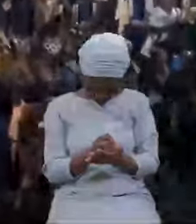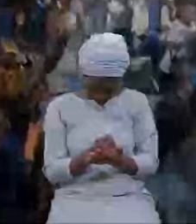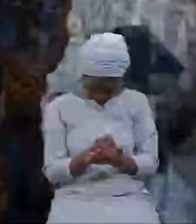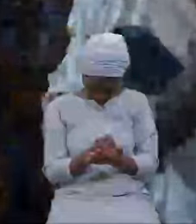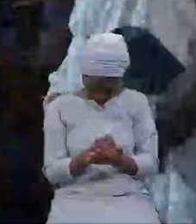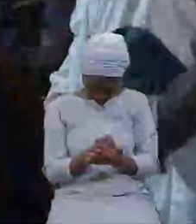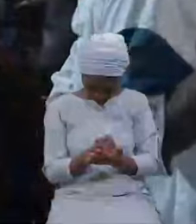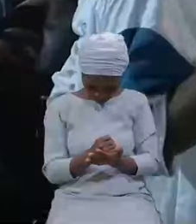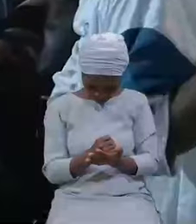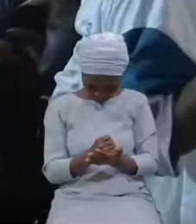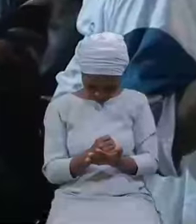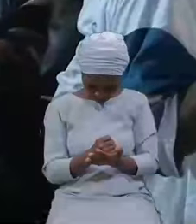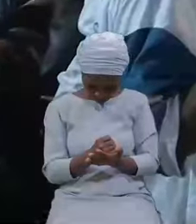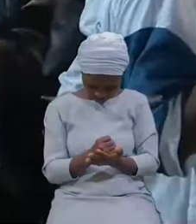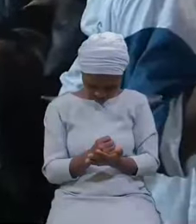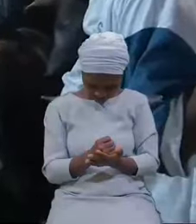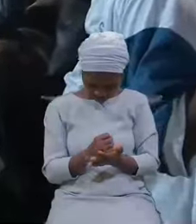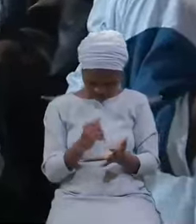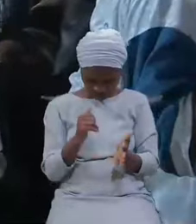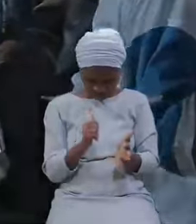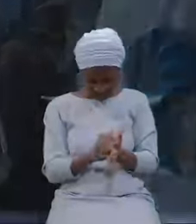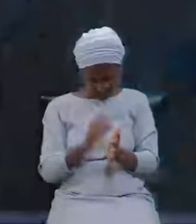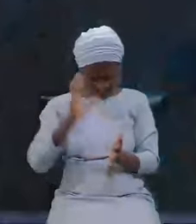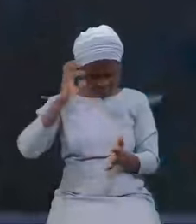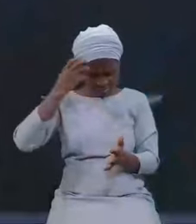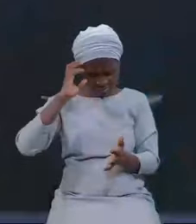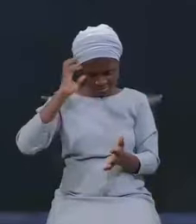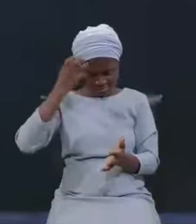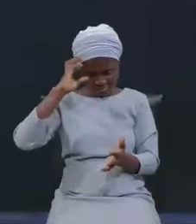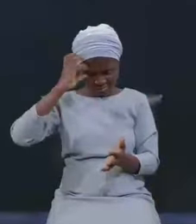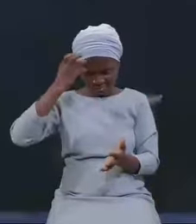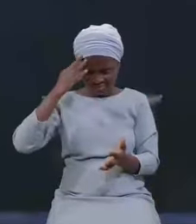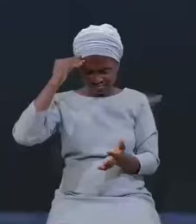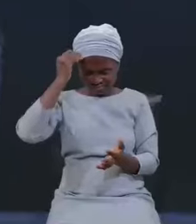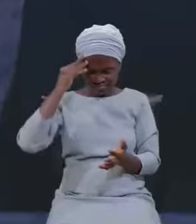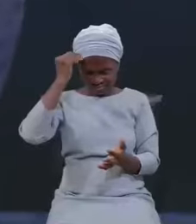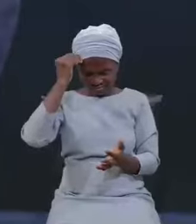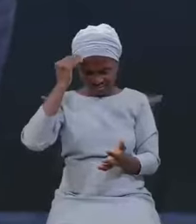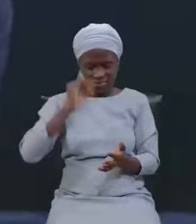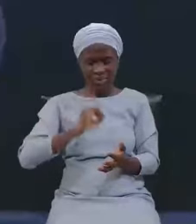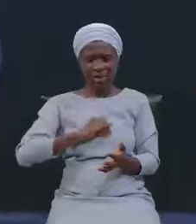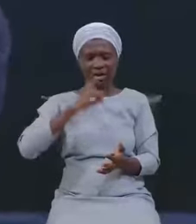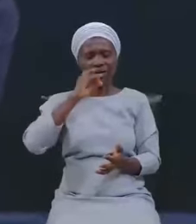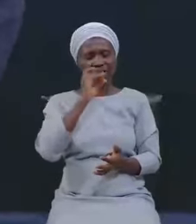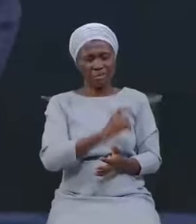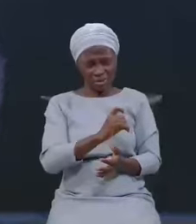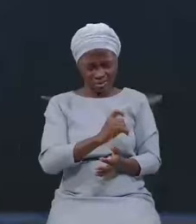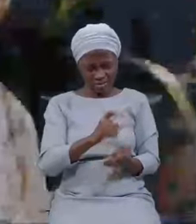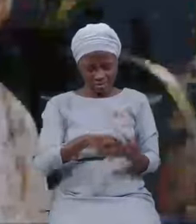Cette folie, insanité, je te commande, sors au nom de